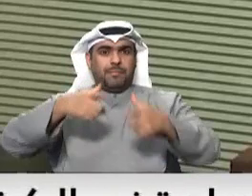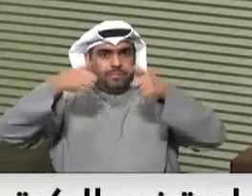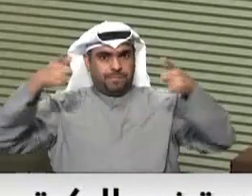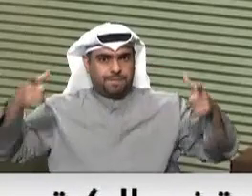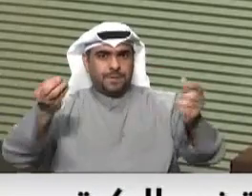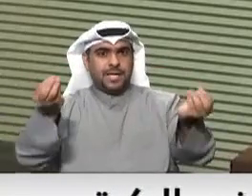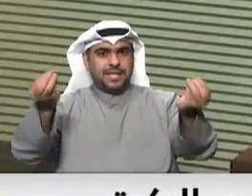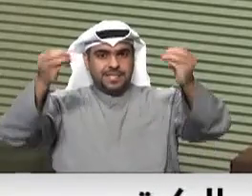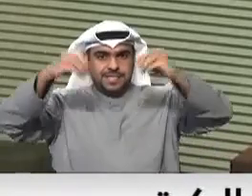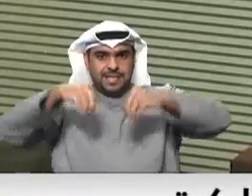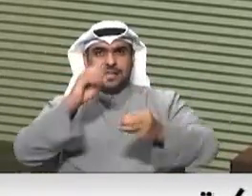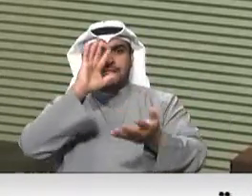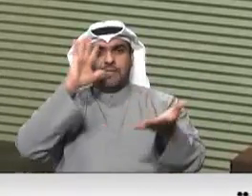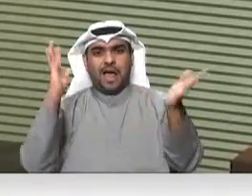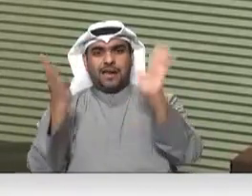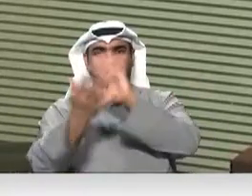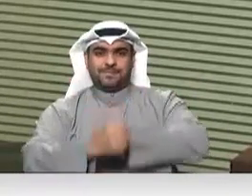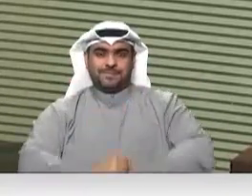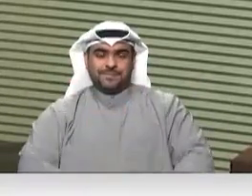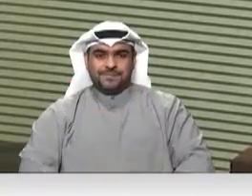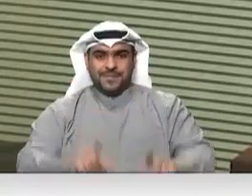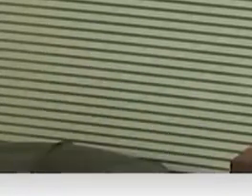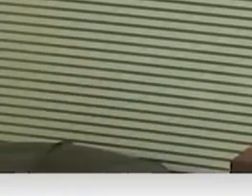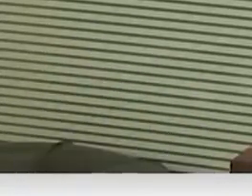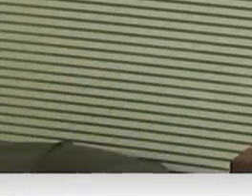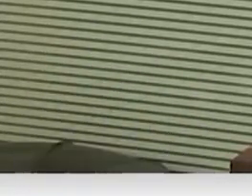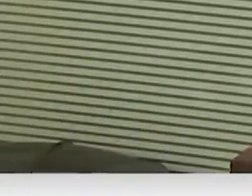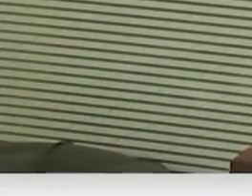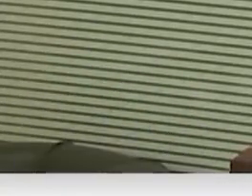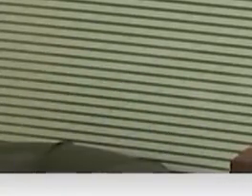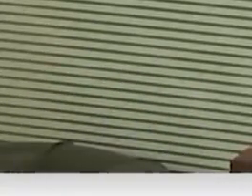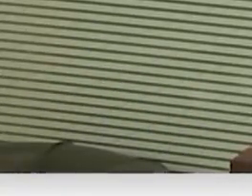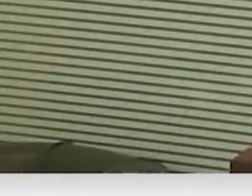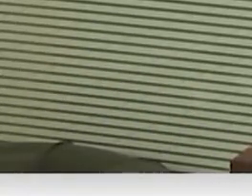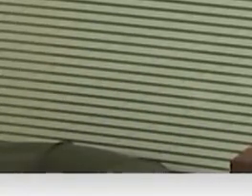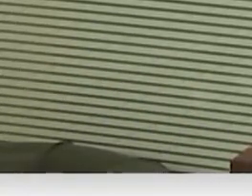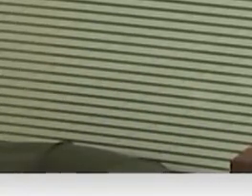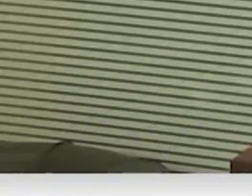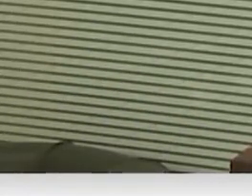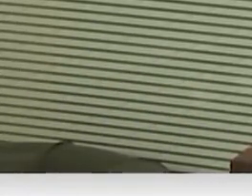على مستوى العالم. مبارك العنزي، تلفزيون دوله الكويت، الرياض.